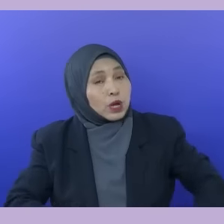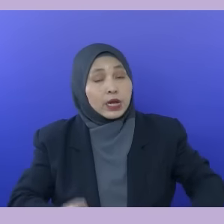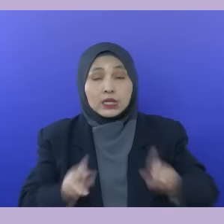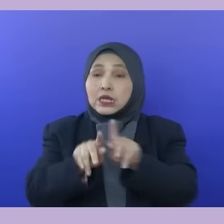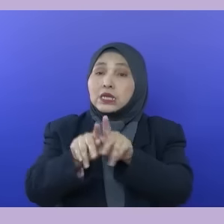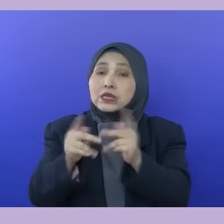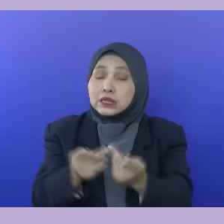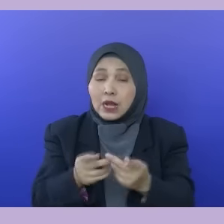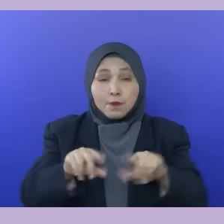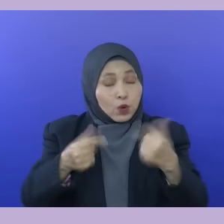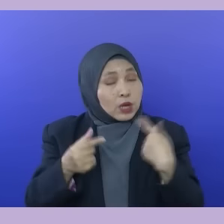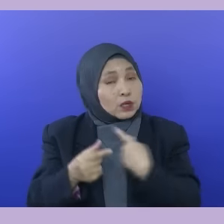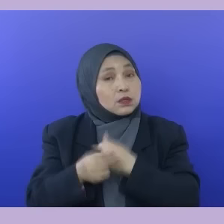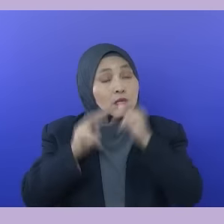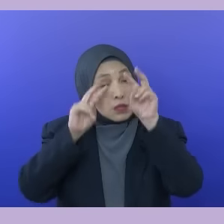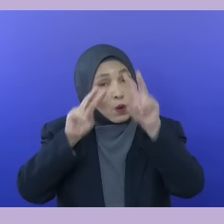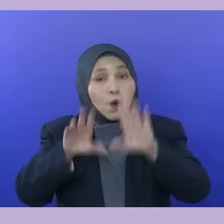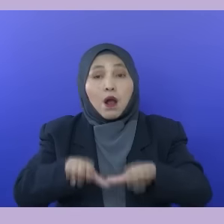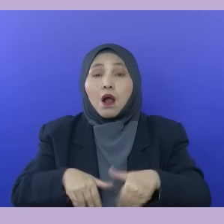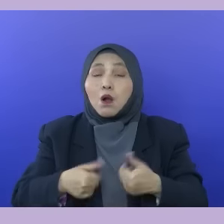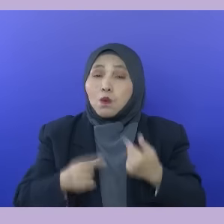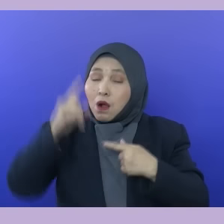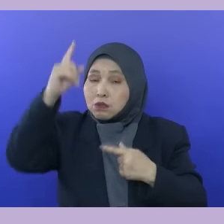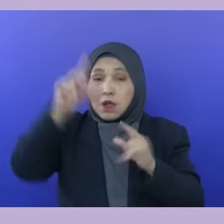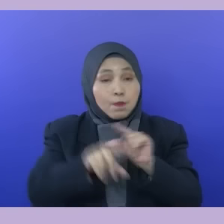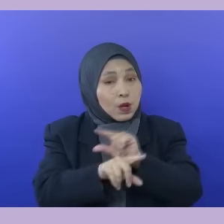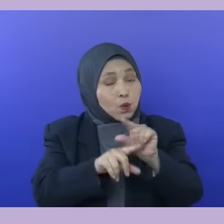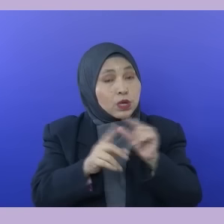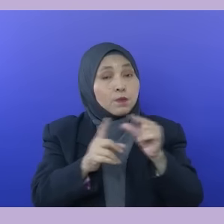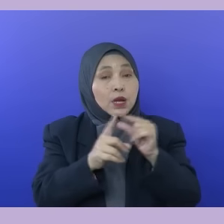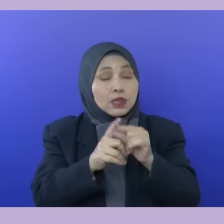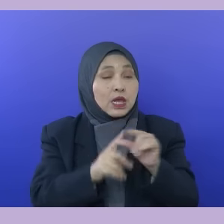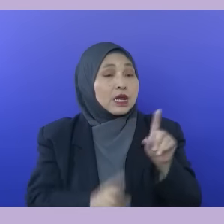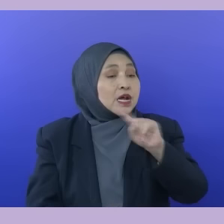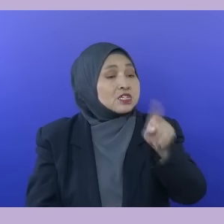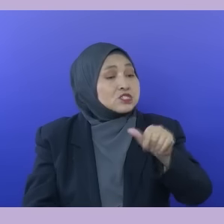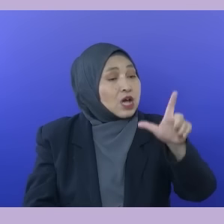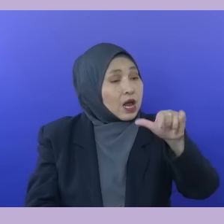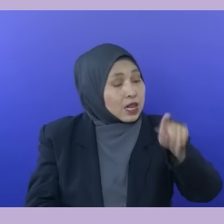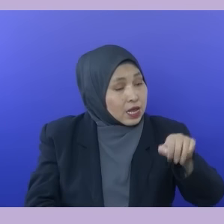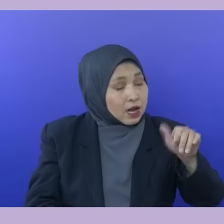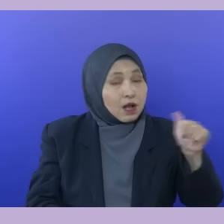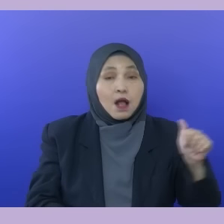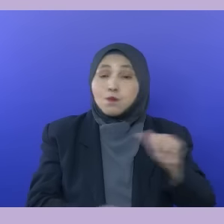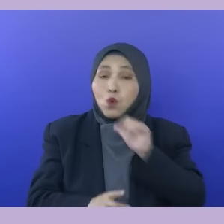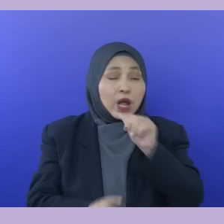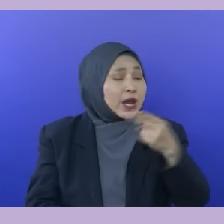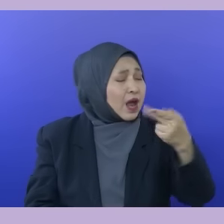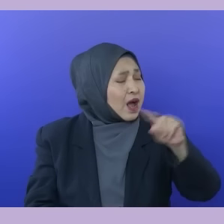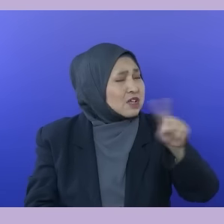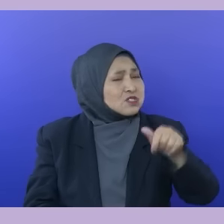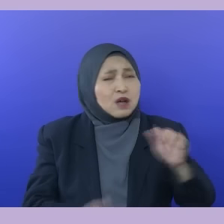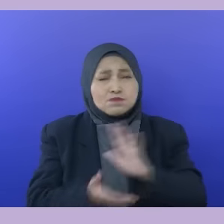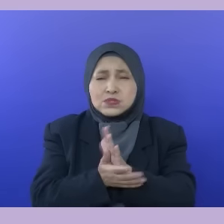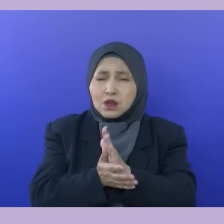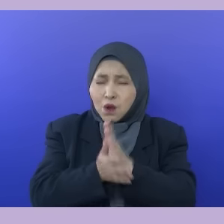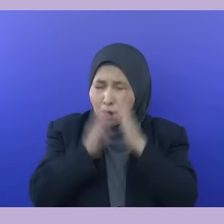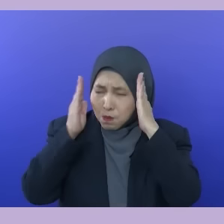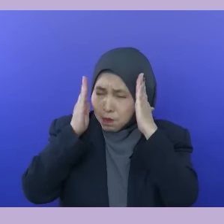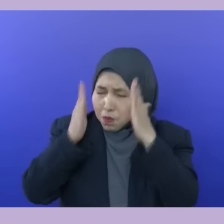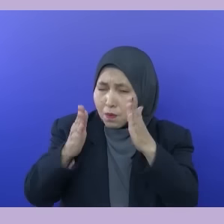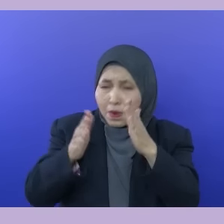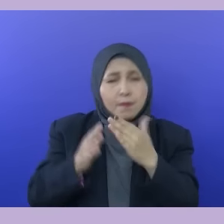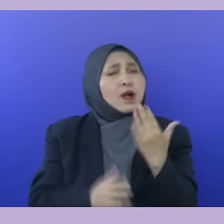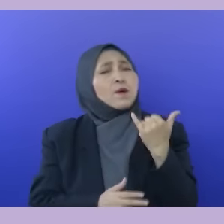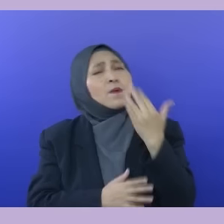ya kita akan melihat bagaimana Allah menggunakan perkataan Zalika ya bukannya hadha sebagai satu penekanan yang kita akan lihat